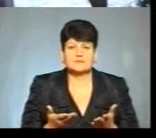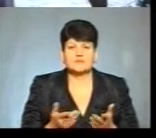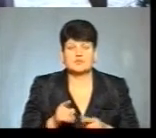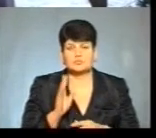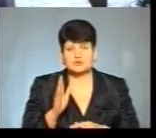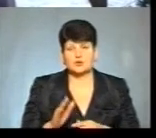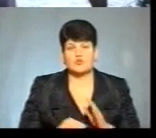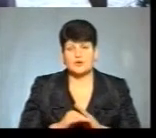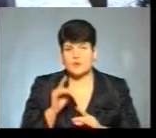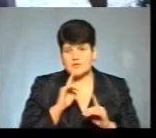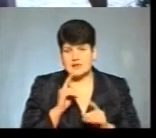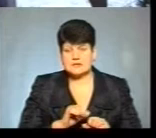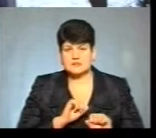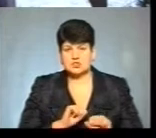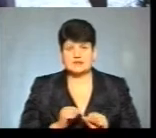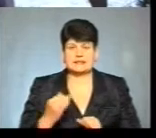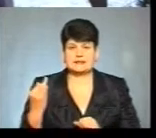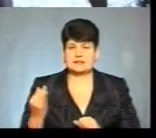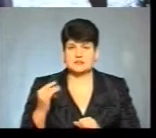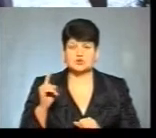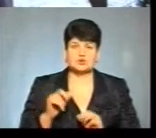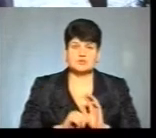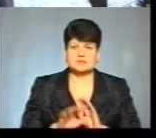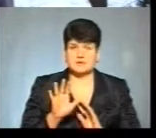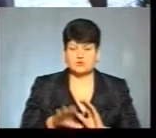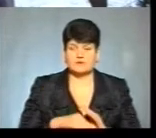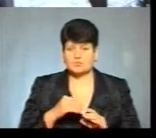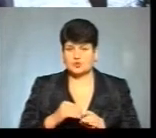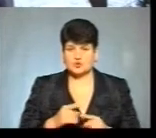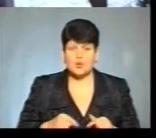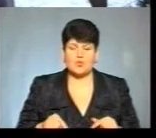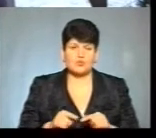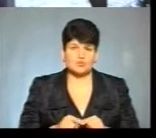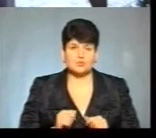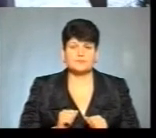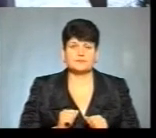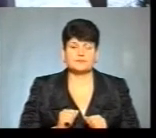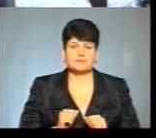будете в Верховній Раді відстоювати інтереси 165-го виборчого округу в плані